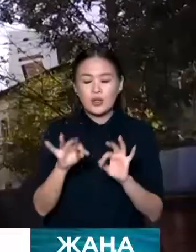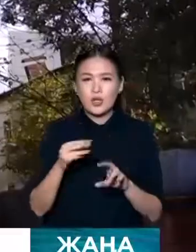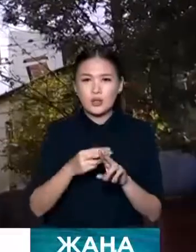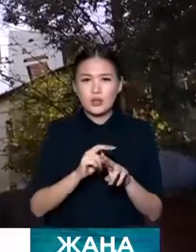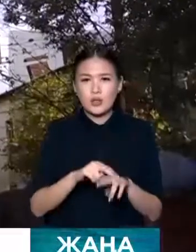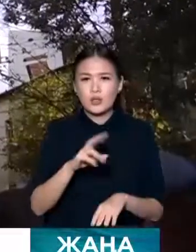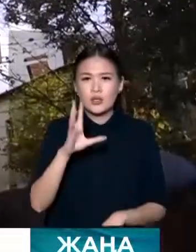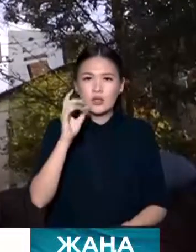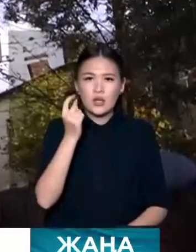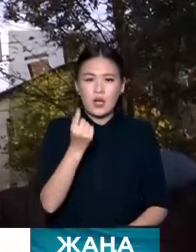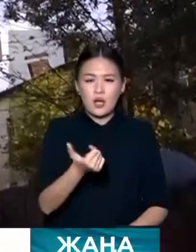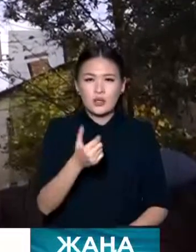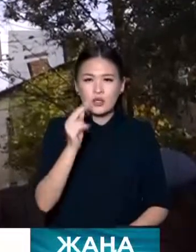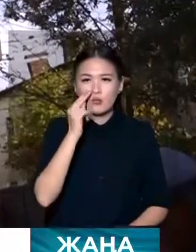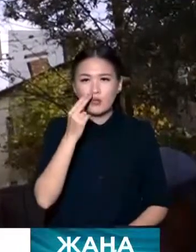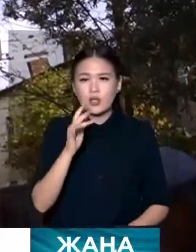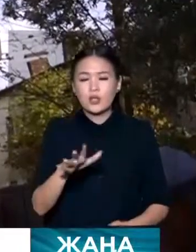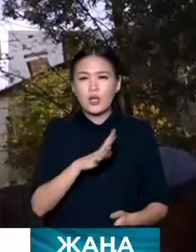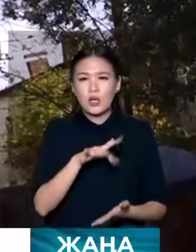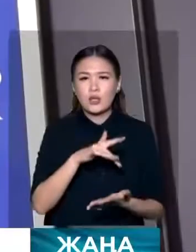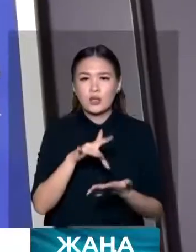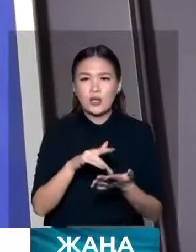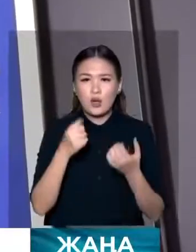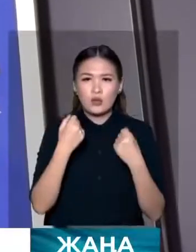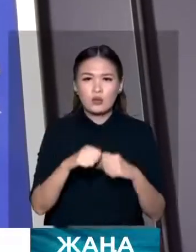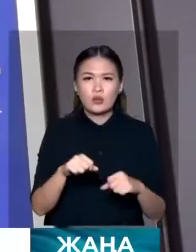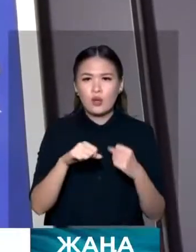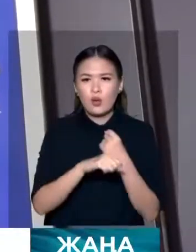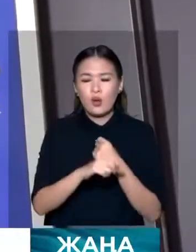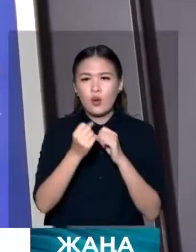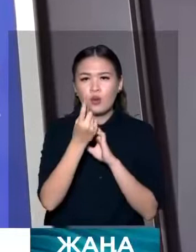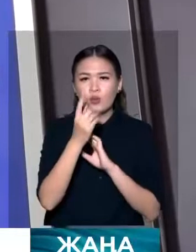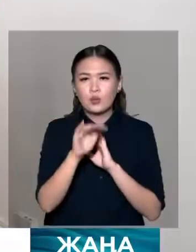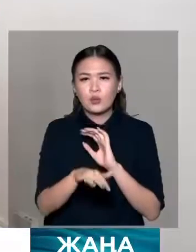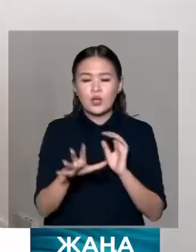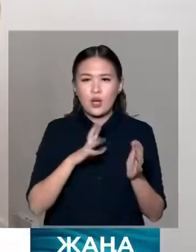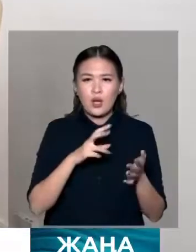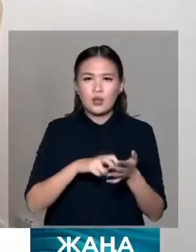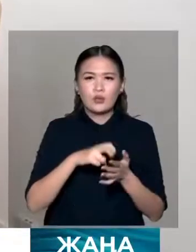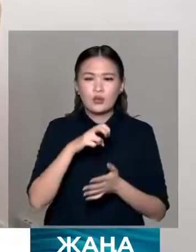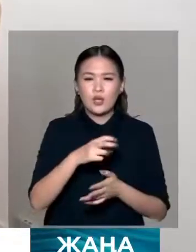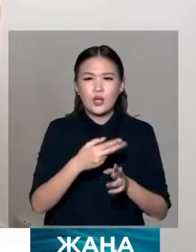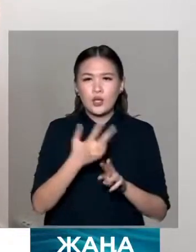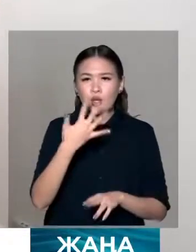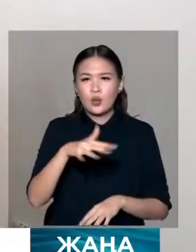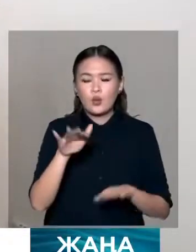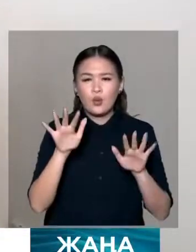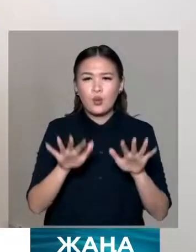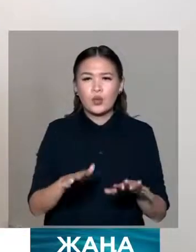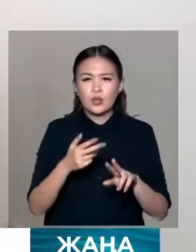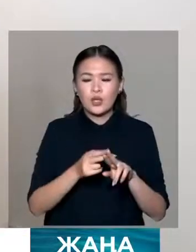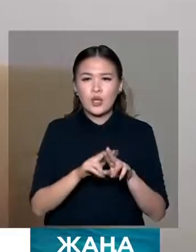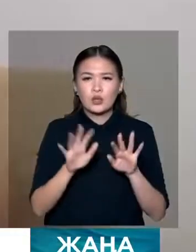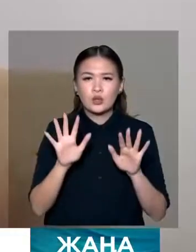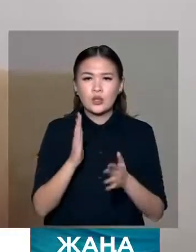саны аз. Мәселен, Шымкент қаласында тұрмыстық зорлық-зомбылық бойынша 11 мың хабарлама келіп түскен. Ал мұнда тек 50 орынды бір ғана дағдарыс